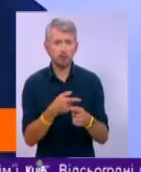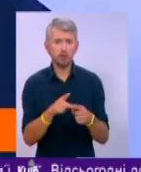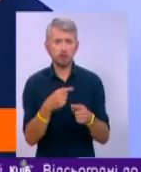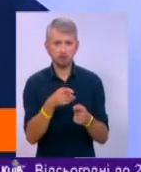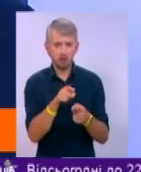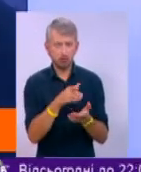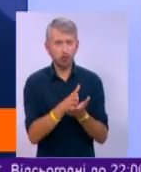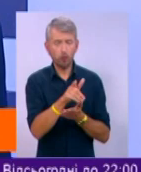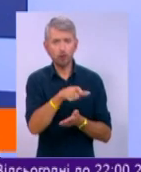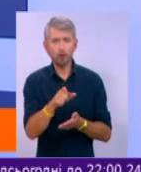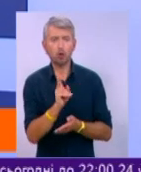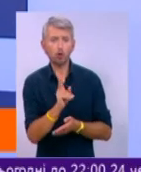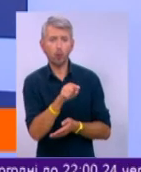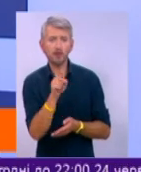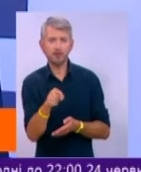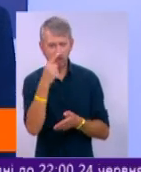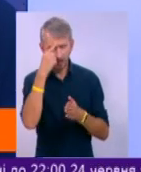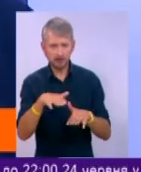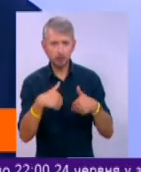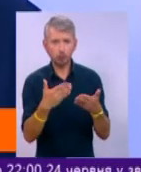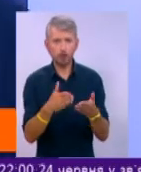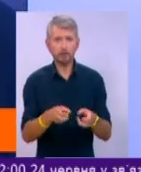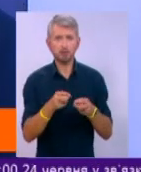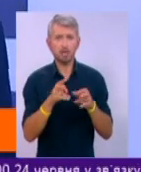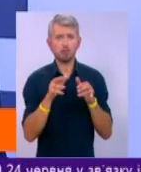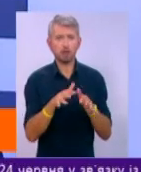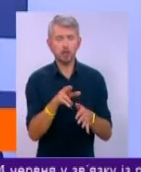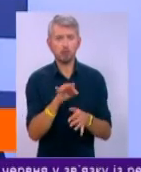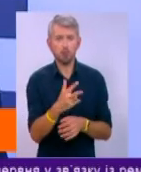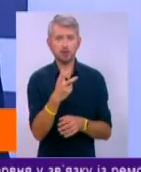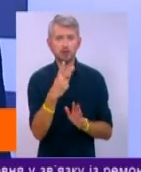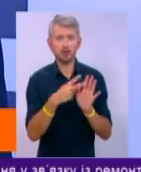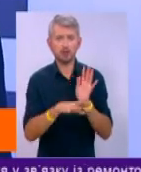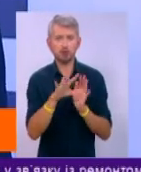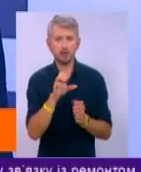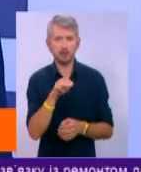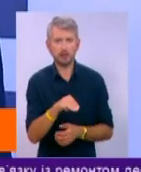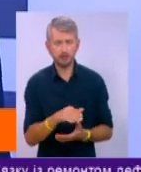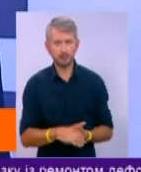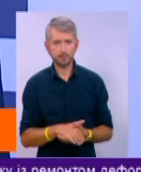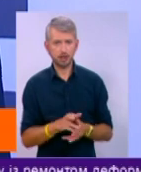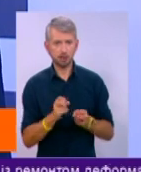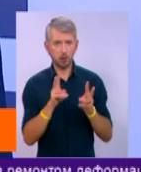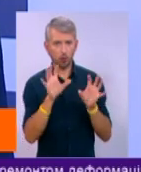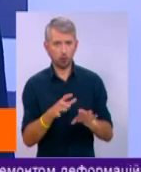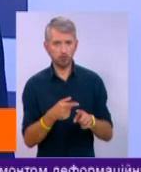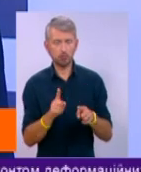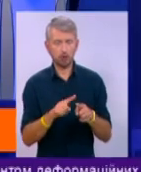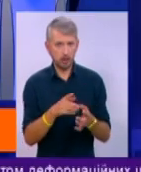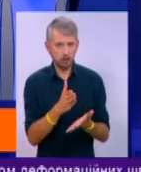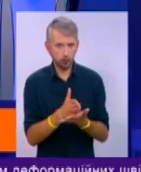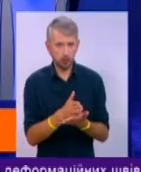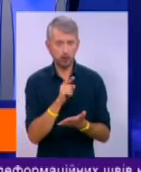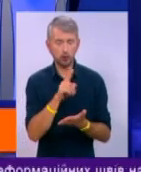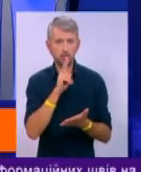посадовим особам. Хто із них ініціював кримінальне провадження по 375 статті Кримінального кодексу, яка існує,